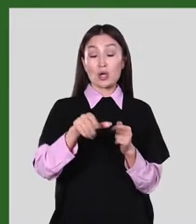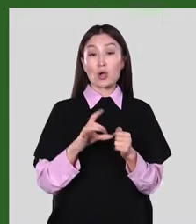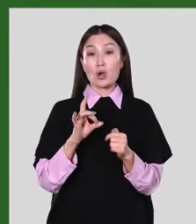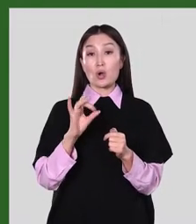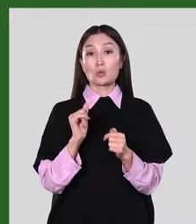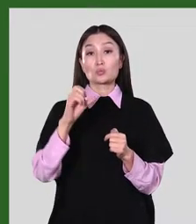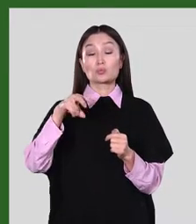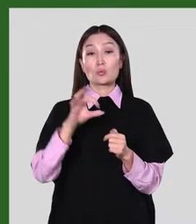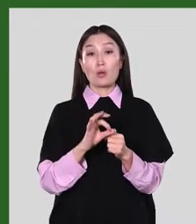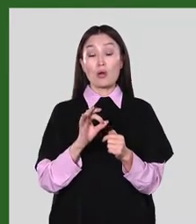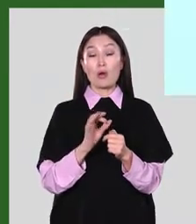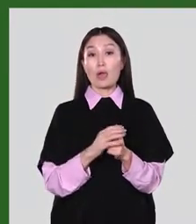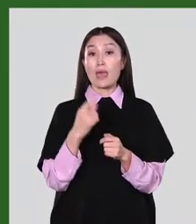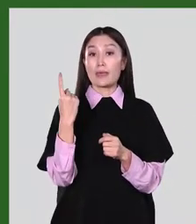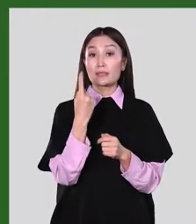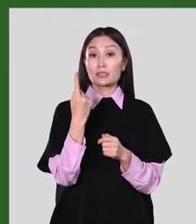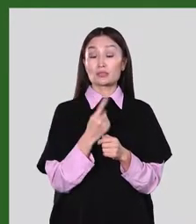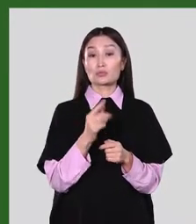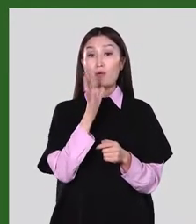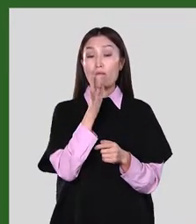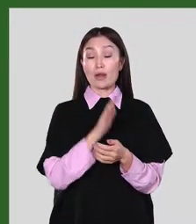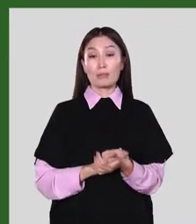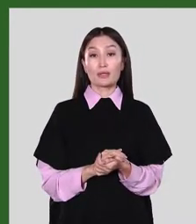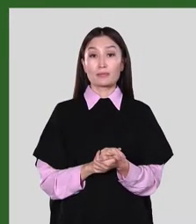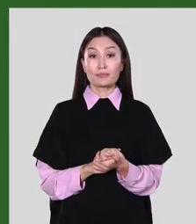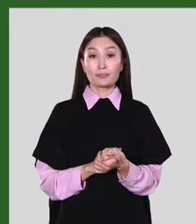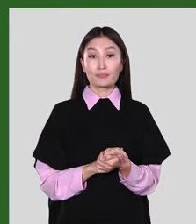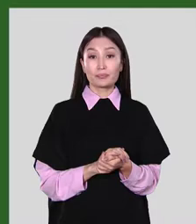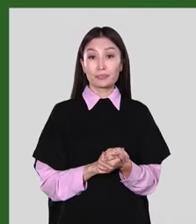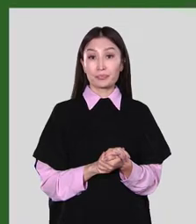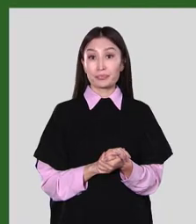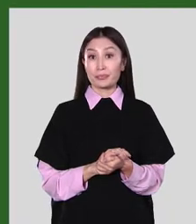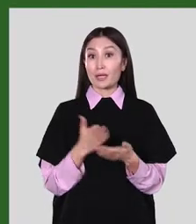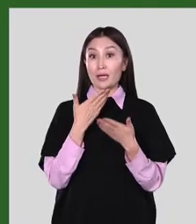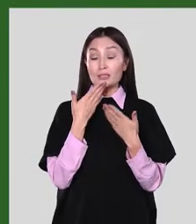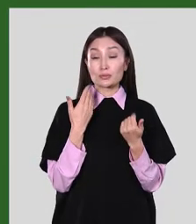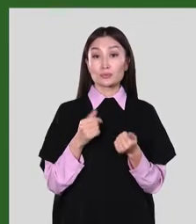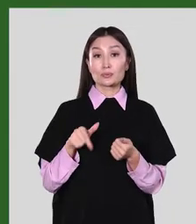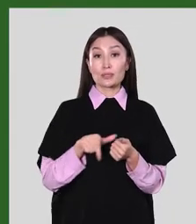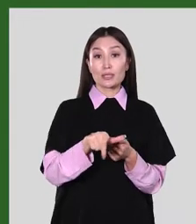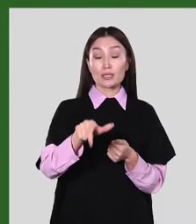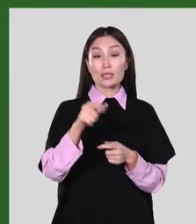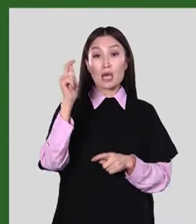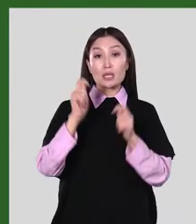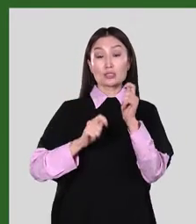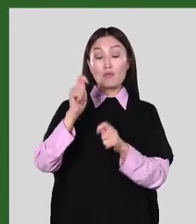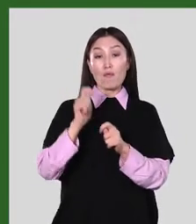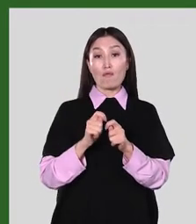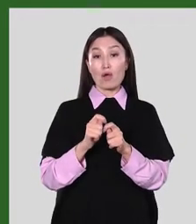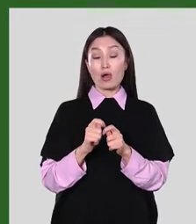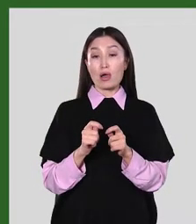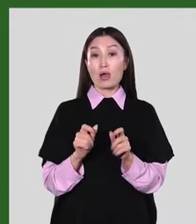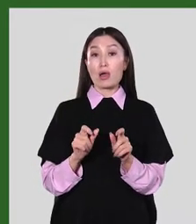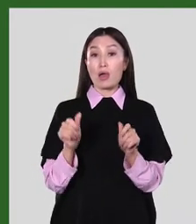водотоков единицу времени отсутствует реки дождевого питания